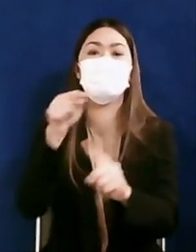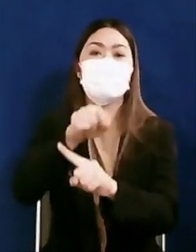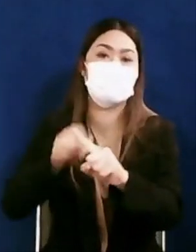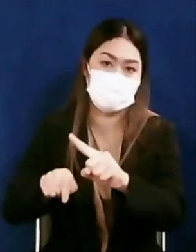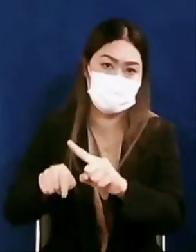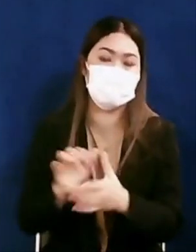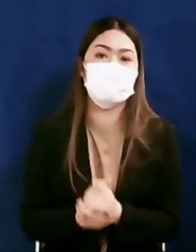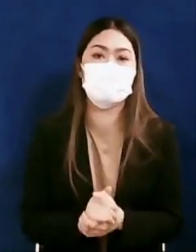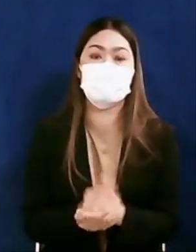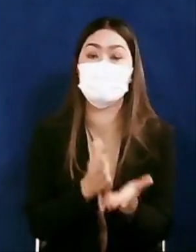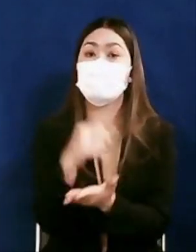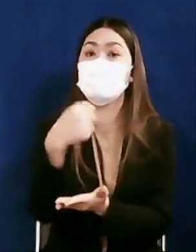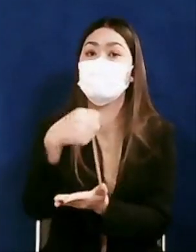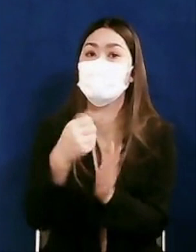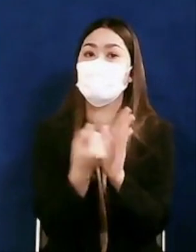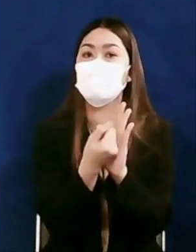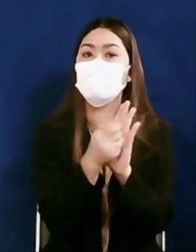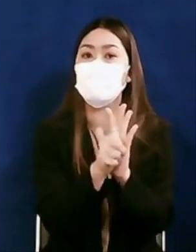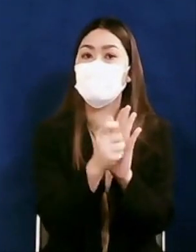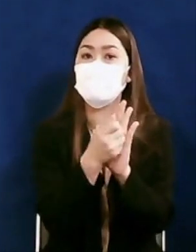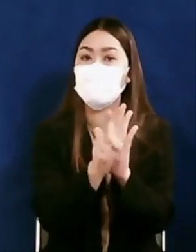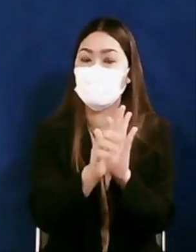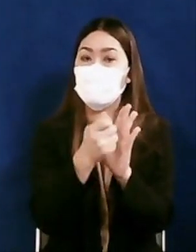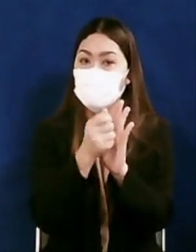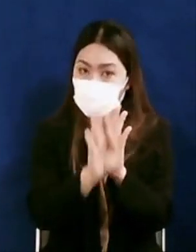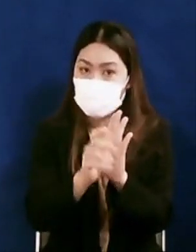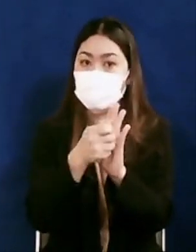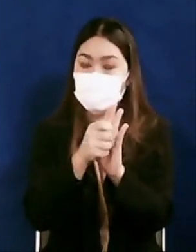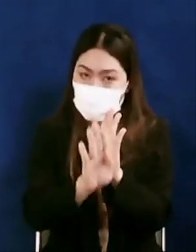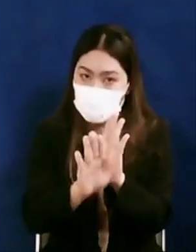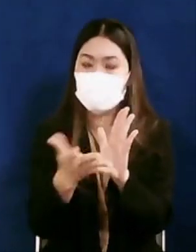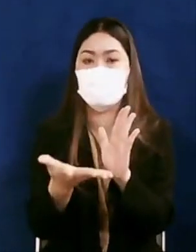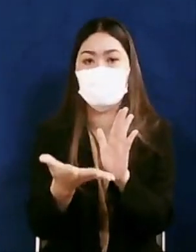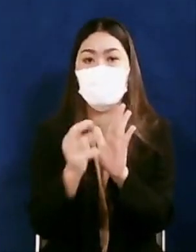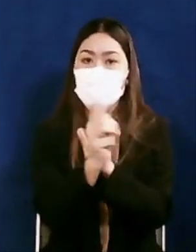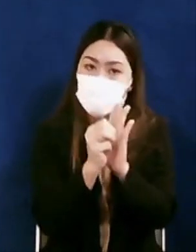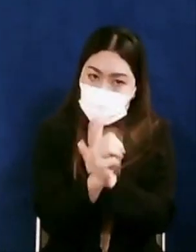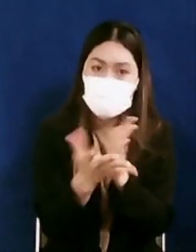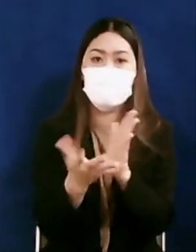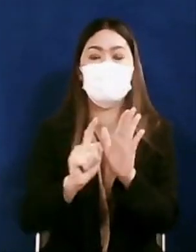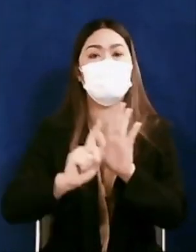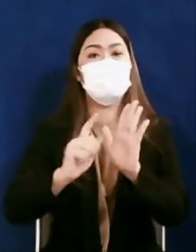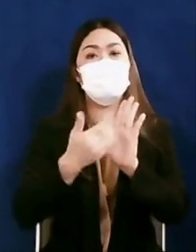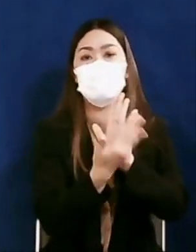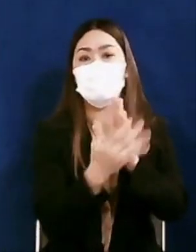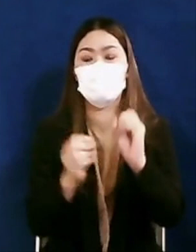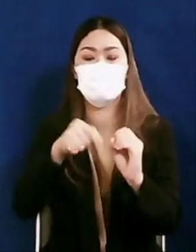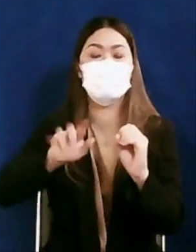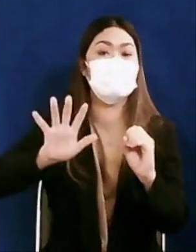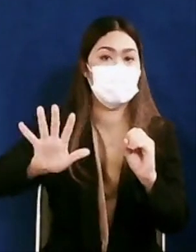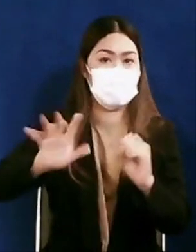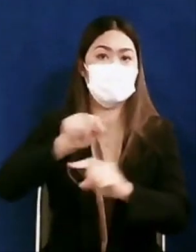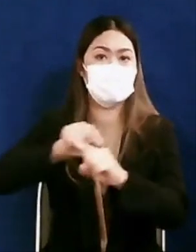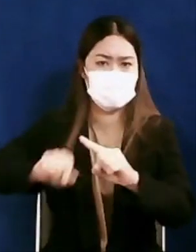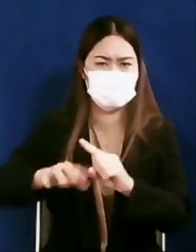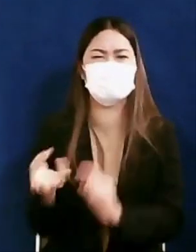ครับเขต10แถวอุบลนะครับอุบลซีมุกดาหาอะไรพวกนี้นะครับก็ 0.5% นะค่อน